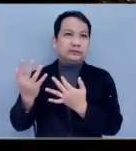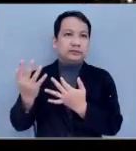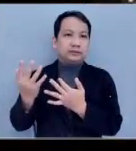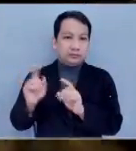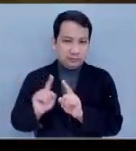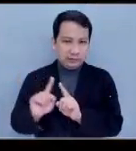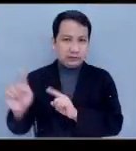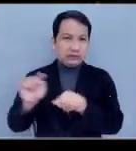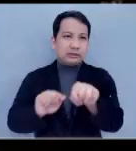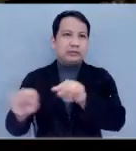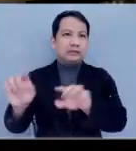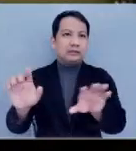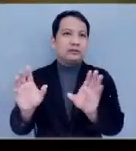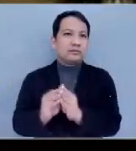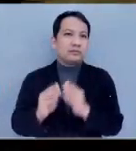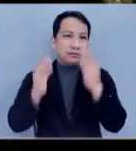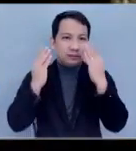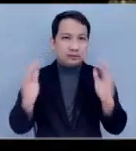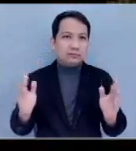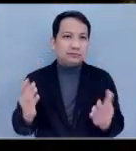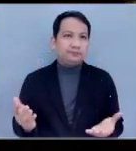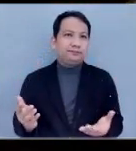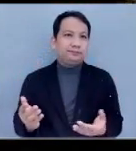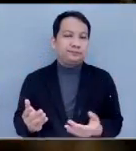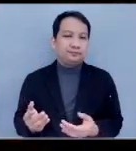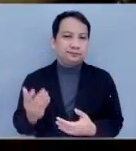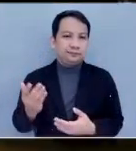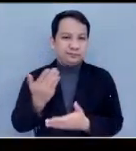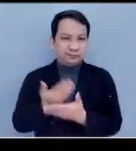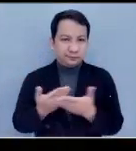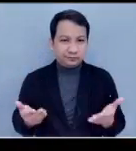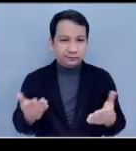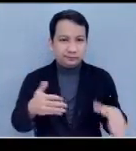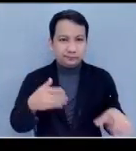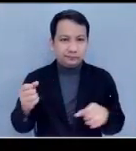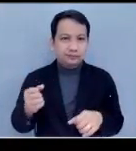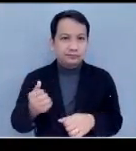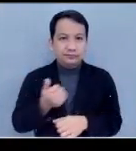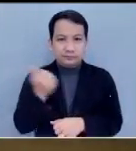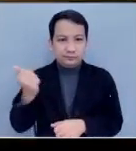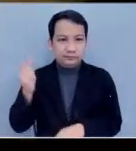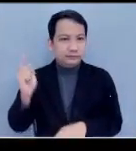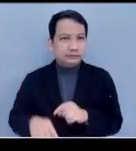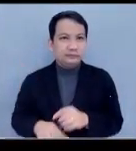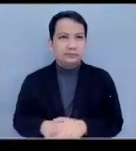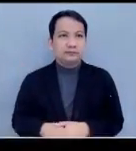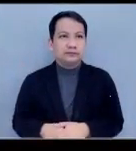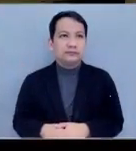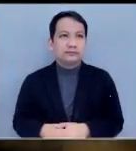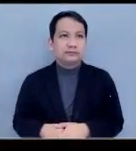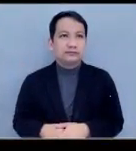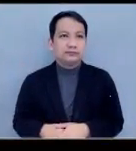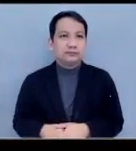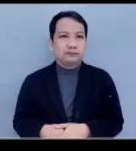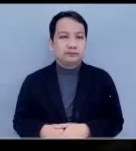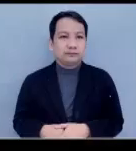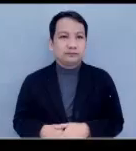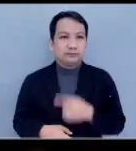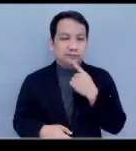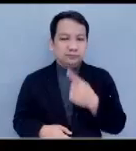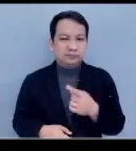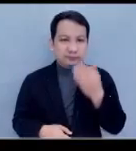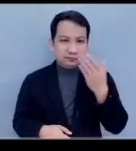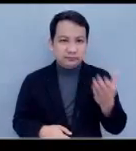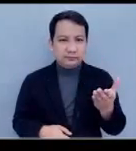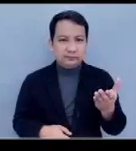kami hindi ang mga ibang gamit namin nailabas yung iba hindi ngayon ito lahat ng lahat ng tao nagpanic